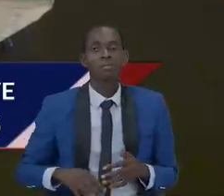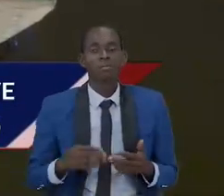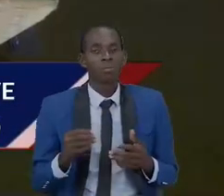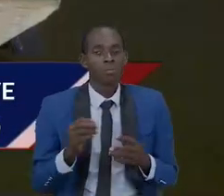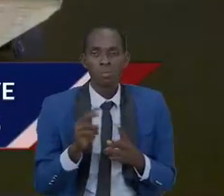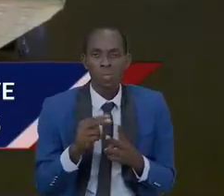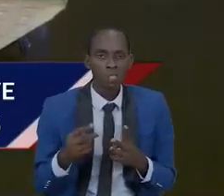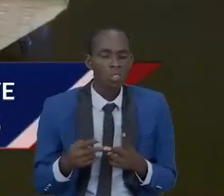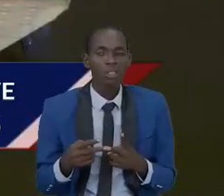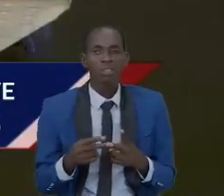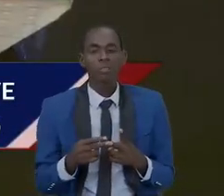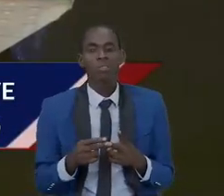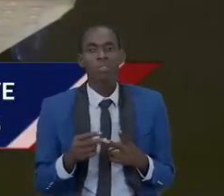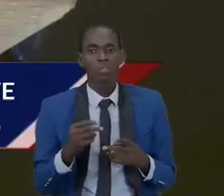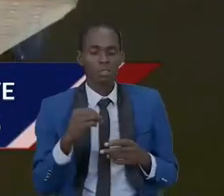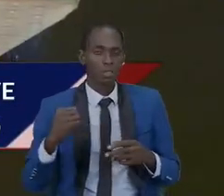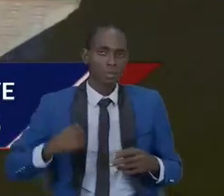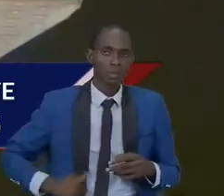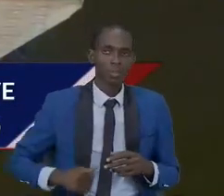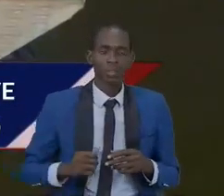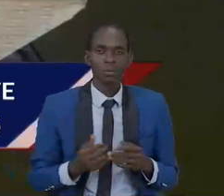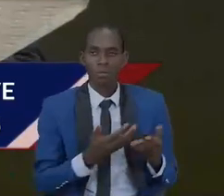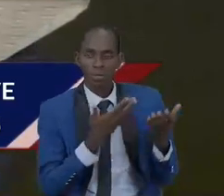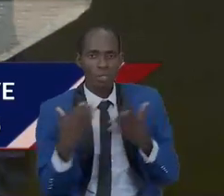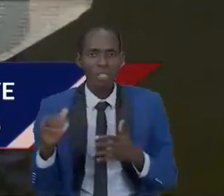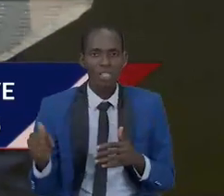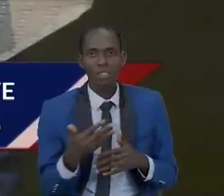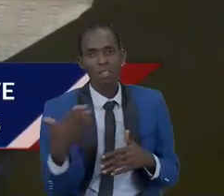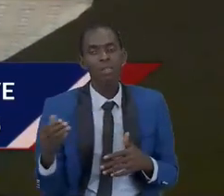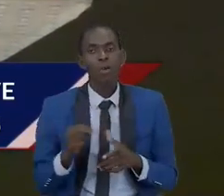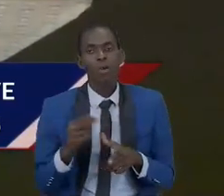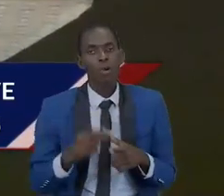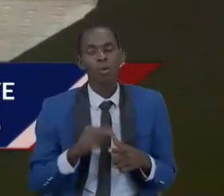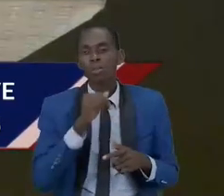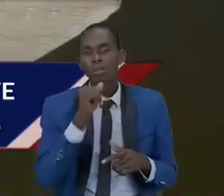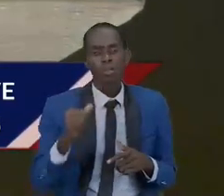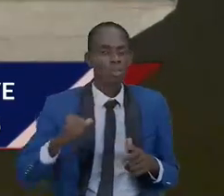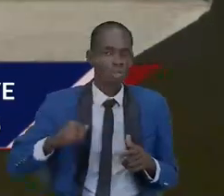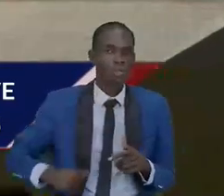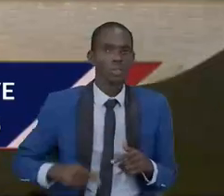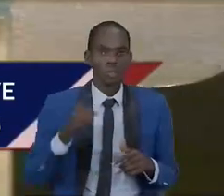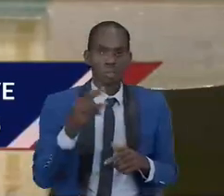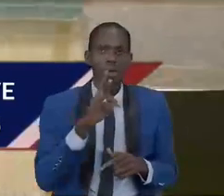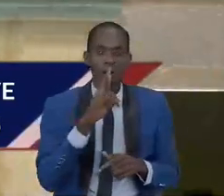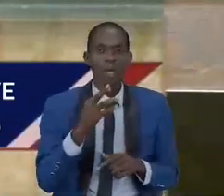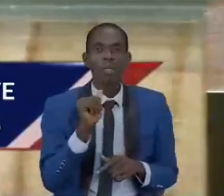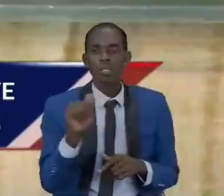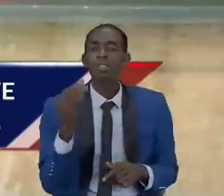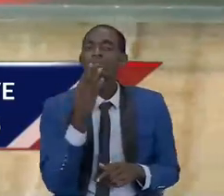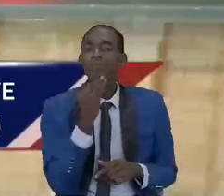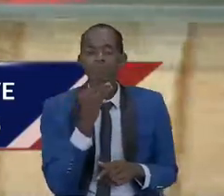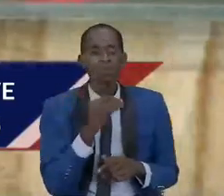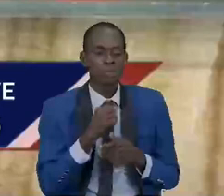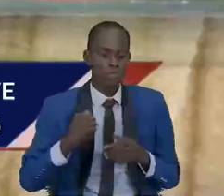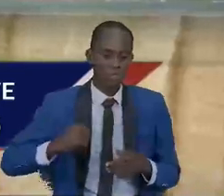gala chapitre la circoncision ne vous êtes Juifs oui vous êtes ici